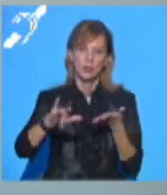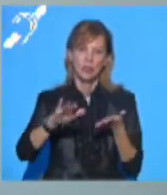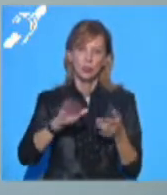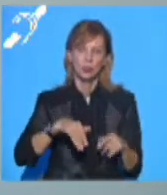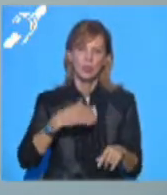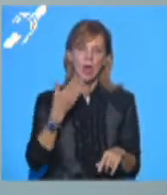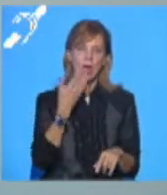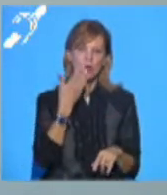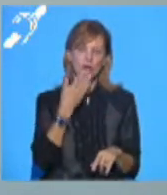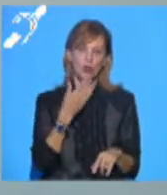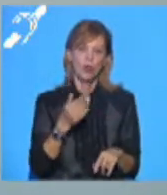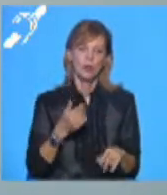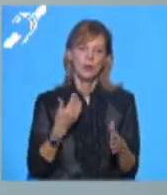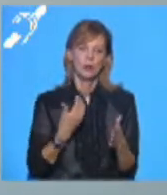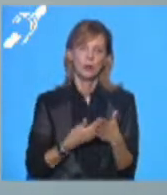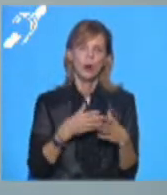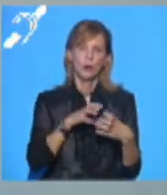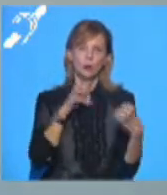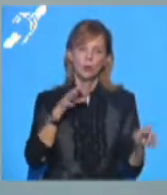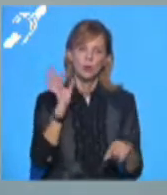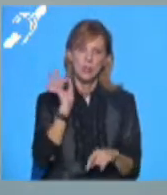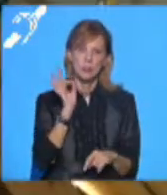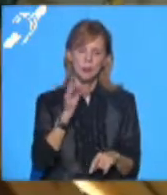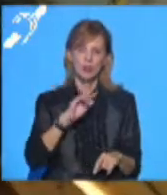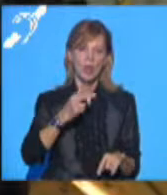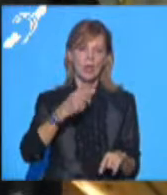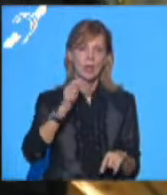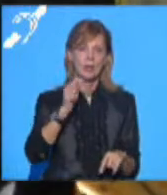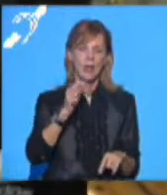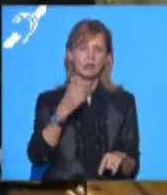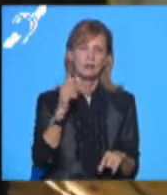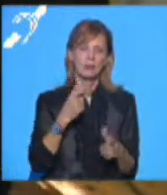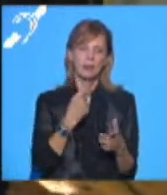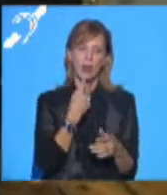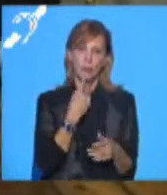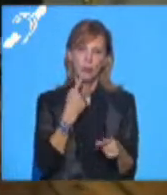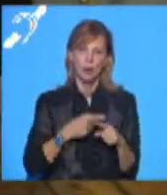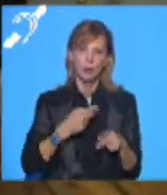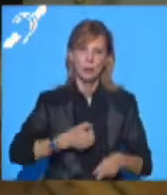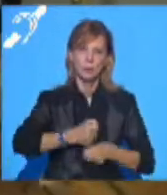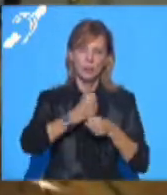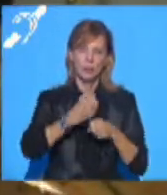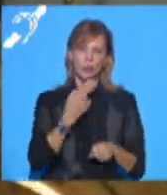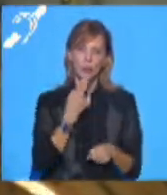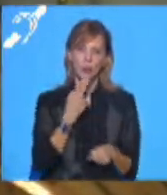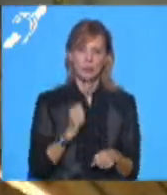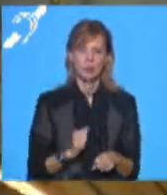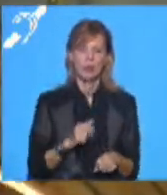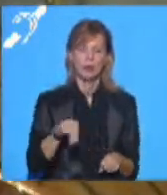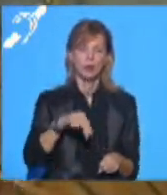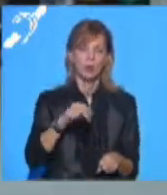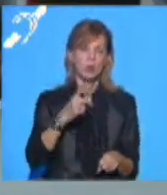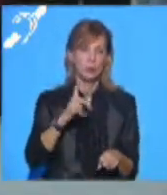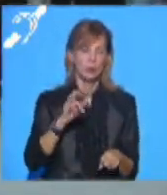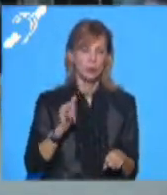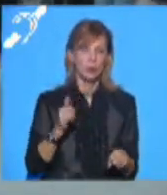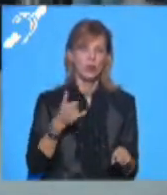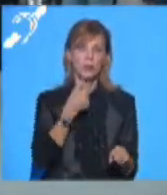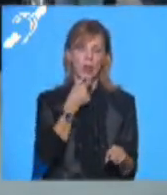licee cu autobuze dedicate puse la dispoziție de RAT Craiova cu sprijinul poliției locale. În județul Dolj, în anul